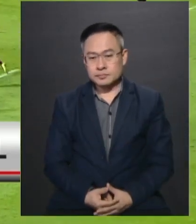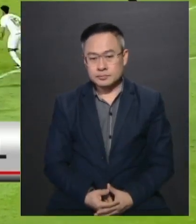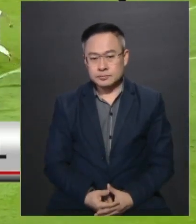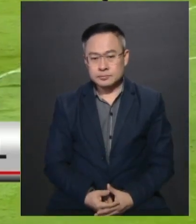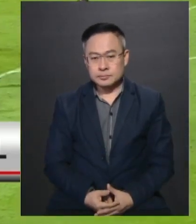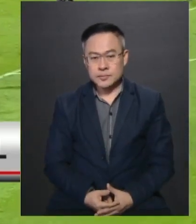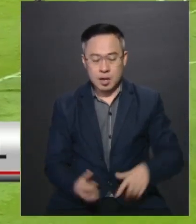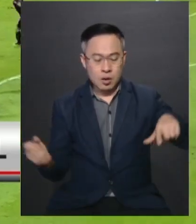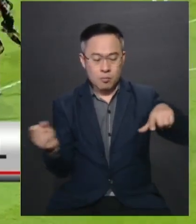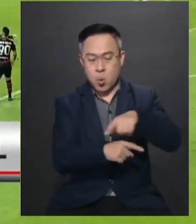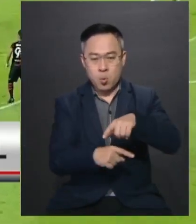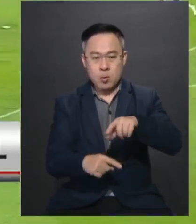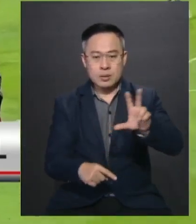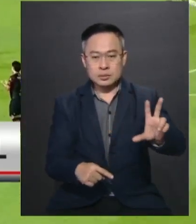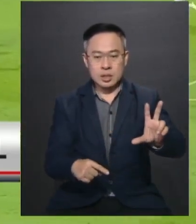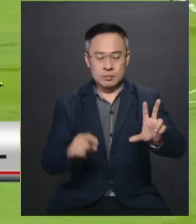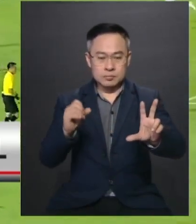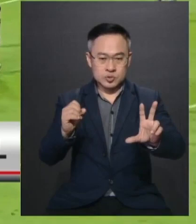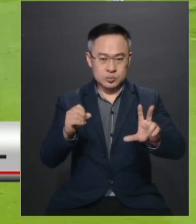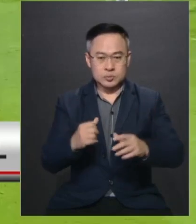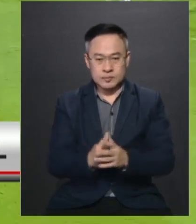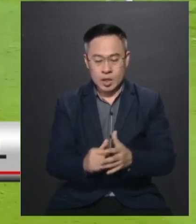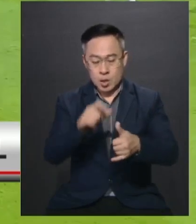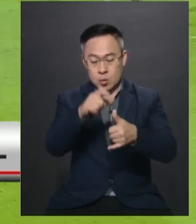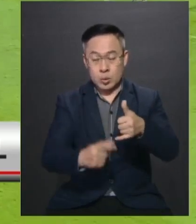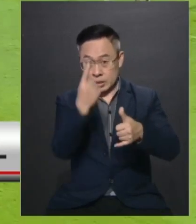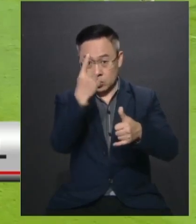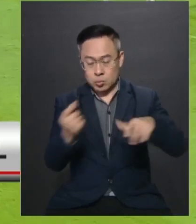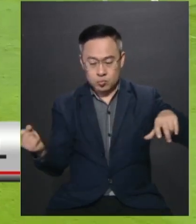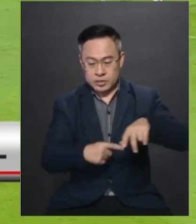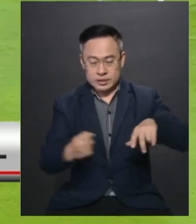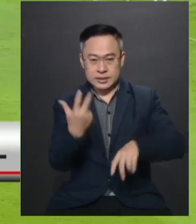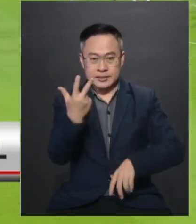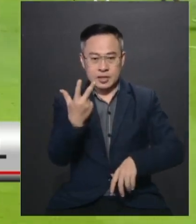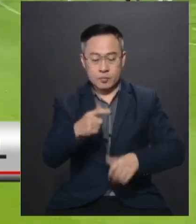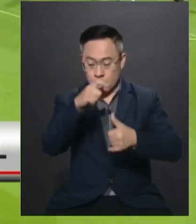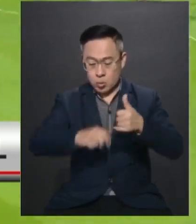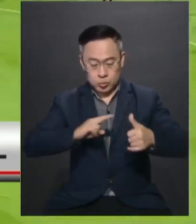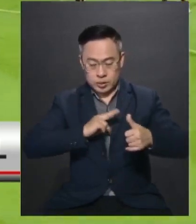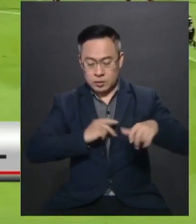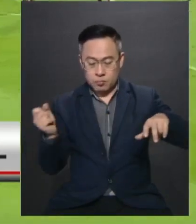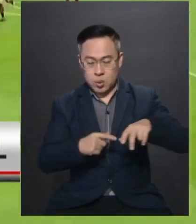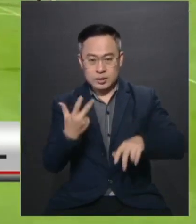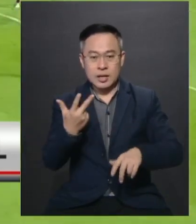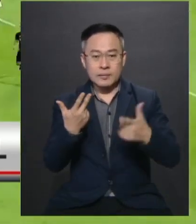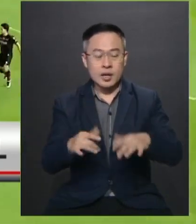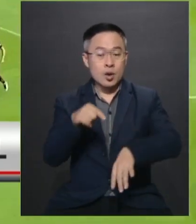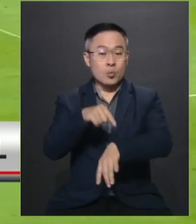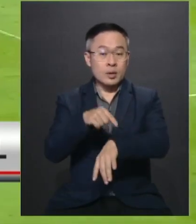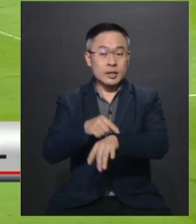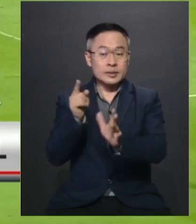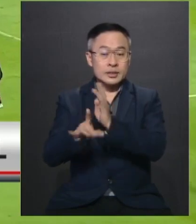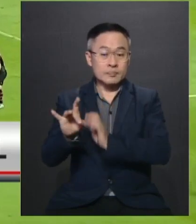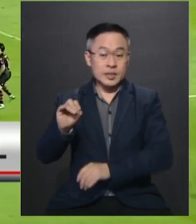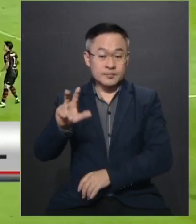เสียบใต้คานเข้าไปแบบนี้เลยครับเป็นแฮตทริกของโมต้าด้วยครับ 3-0ครับ83ครับ